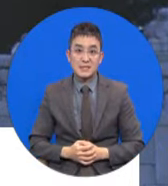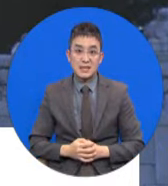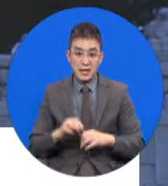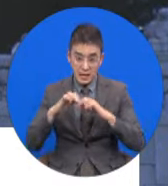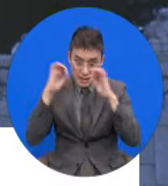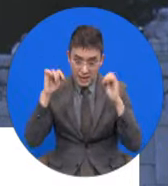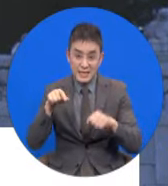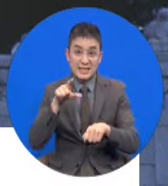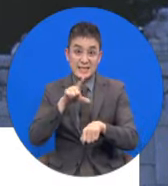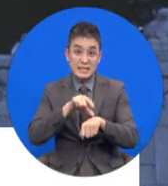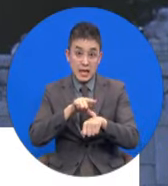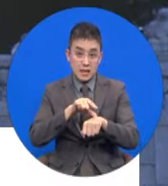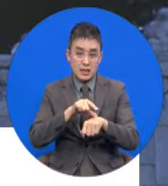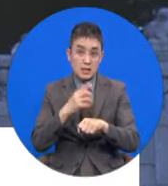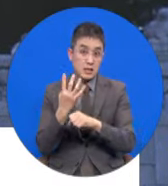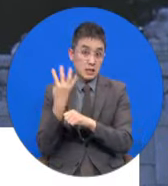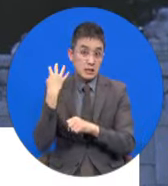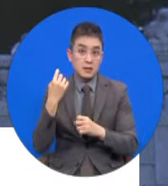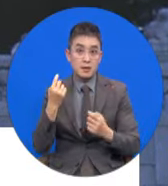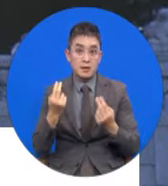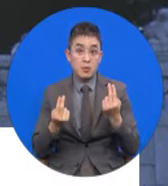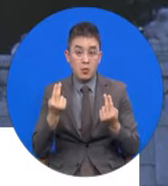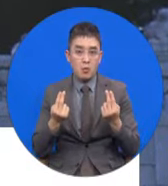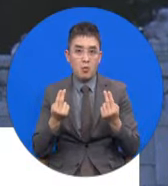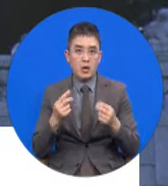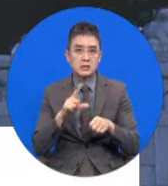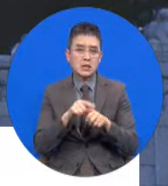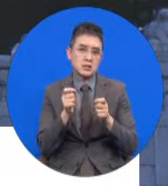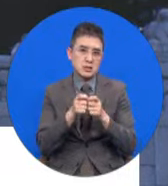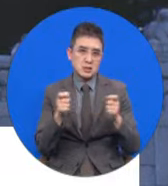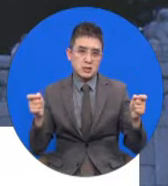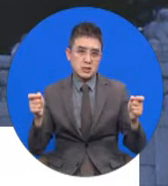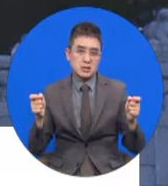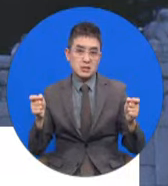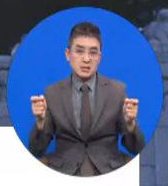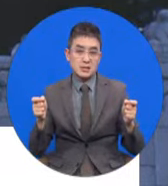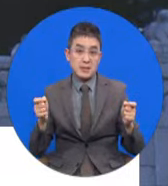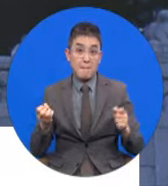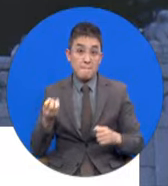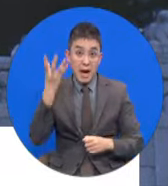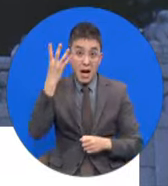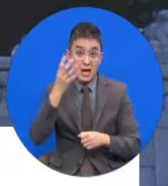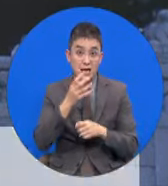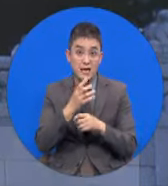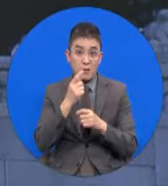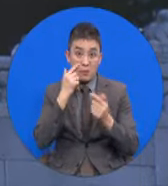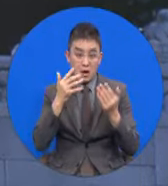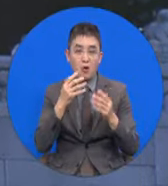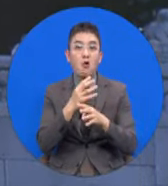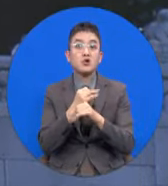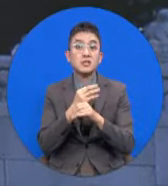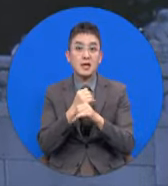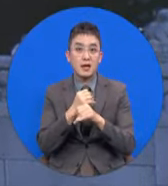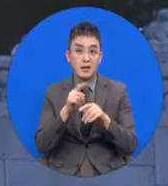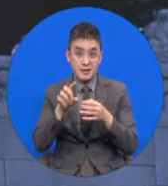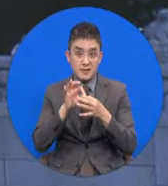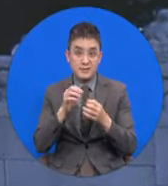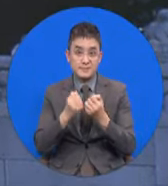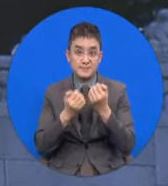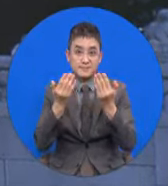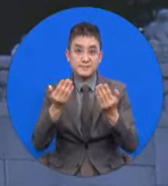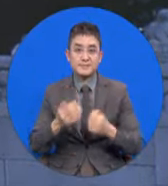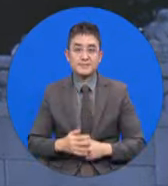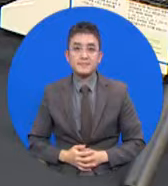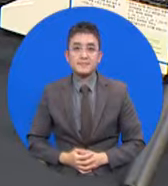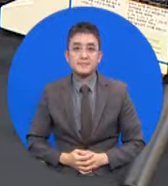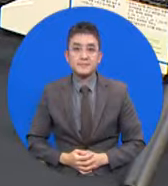더 지난 총선보다 걸릴 것으로 예상이 됩니다. 오늘 당선 윤곽은 언제쯤 나올까요? 우연기 기자가 취재했습니다.